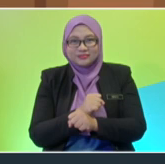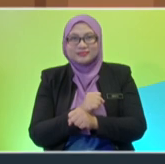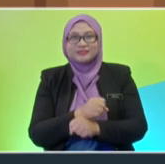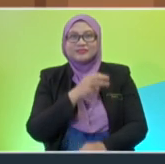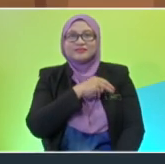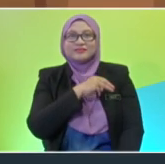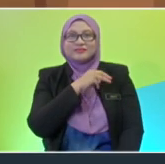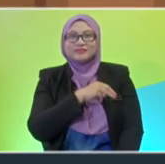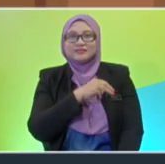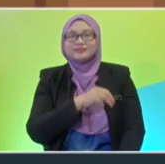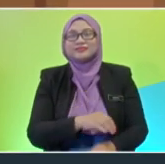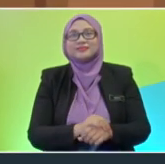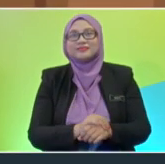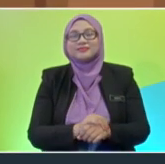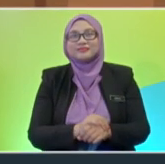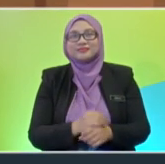jadi